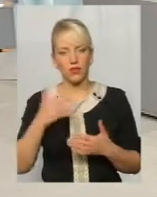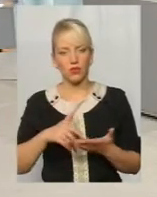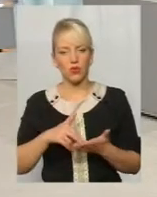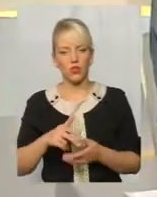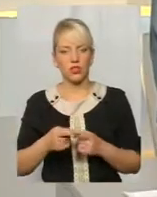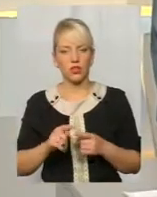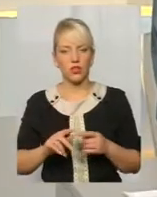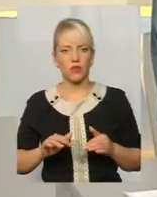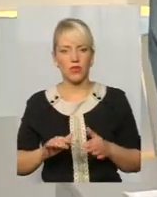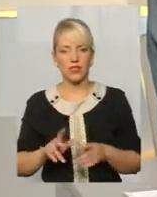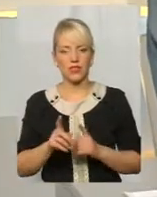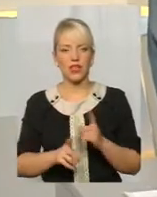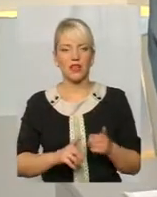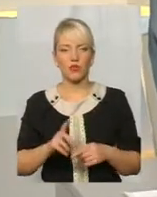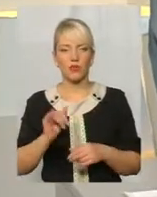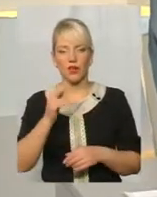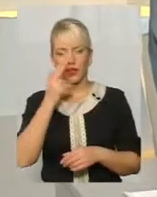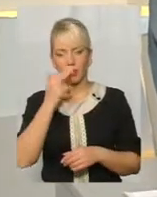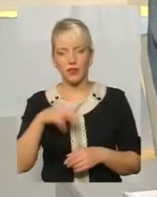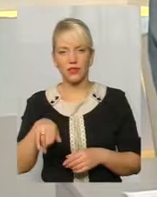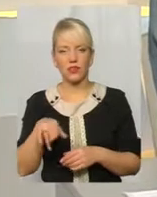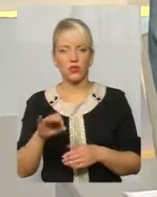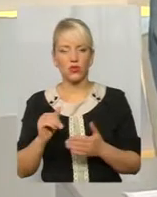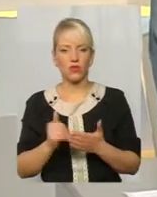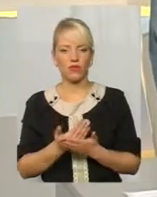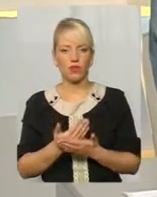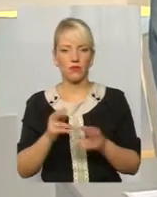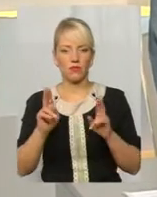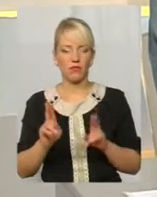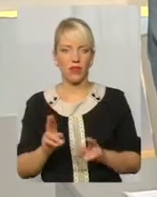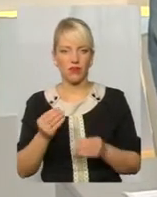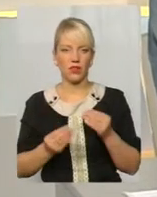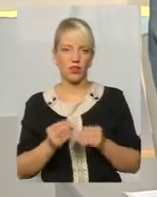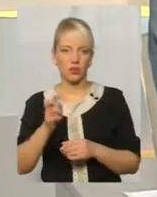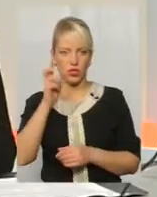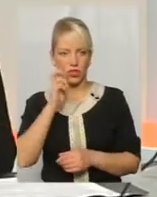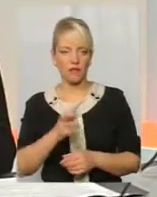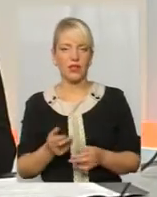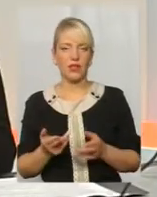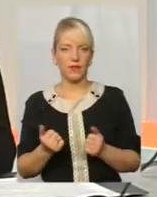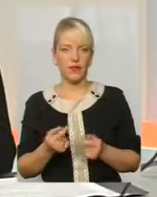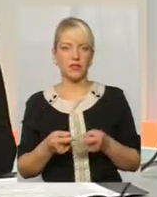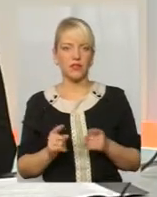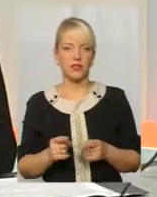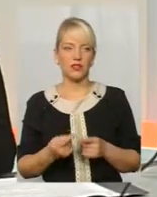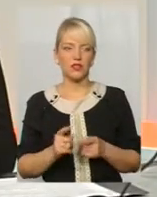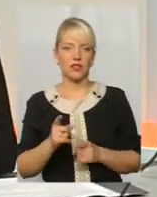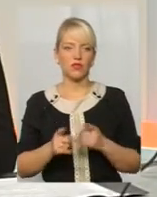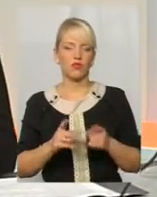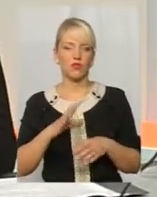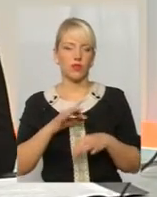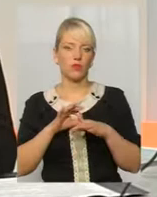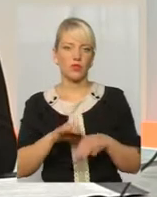процес реформи і адаптації до нових правил гри в державі, так? Так, дійсно, дана реформа була проведена